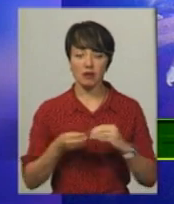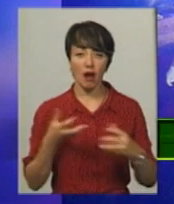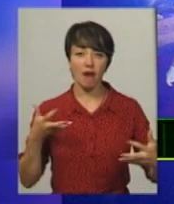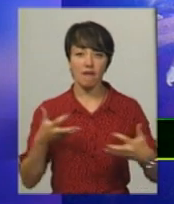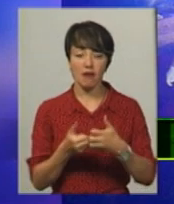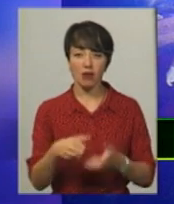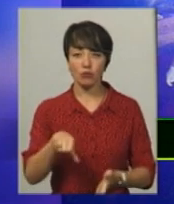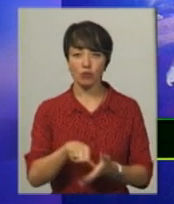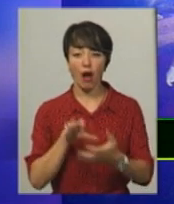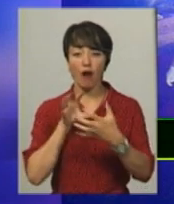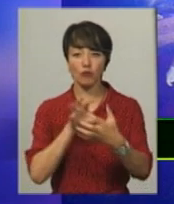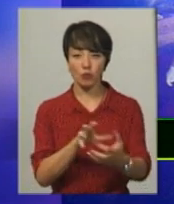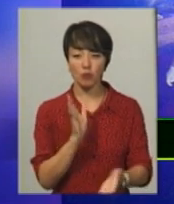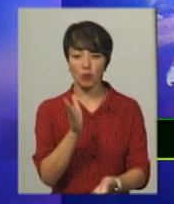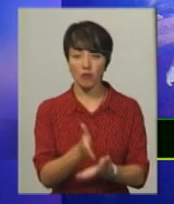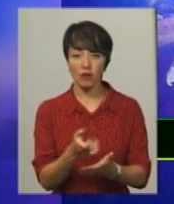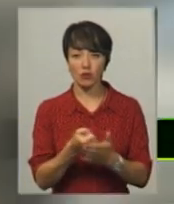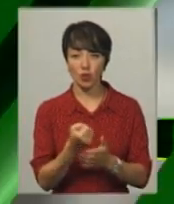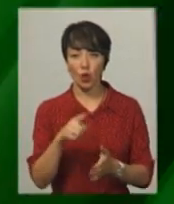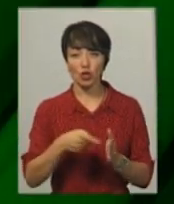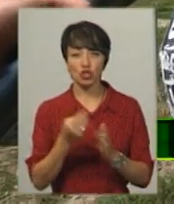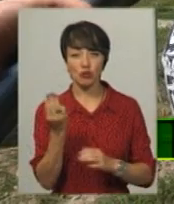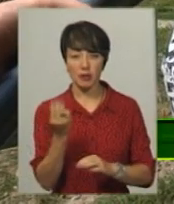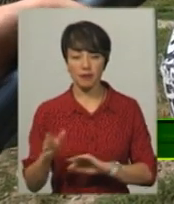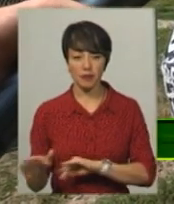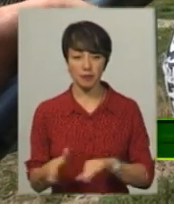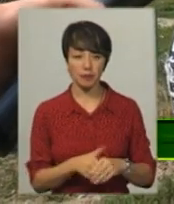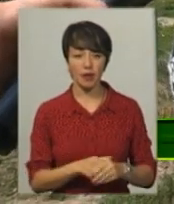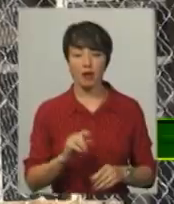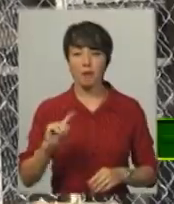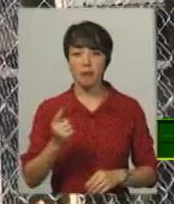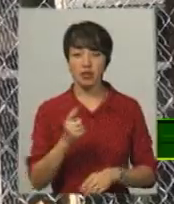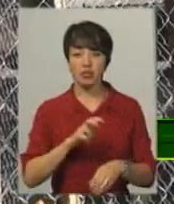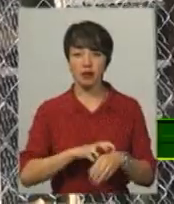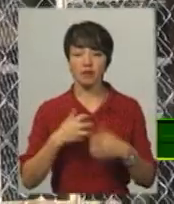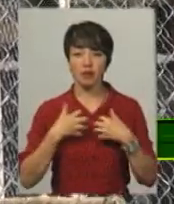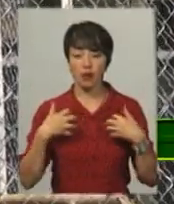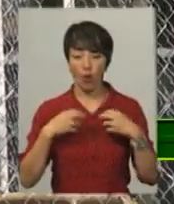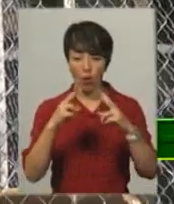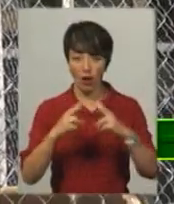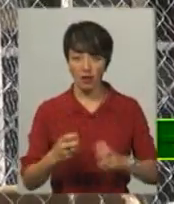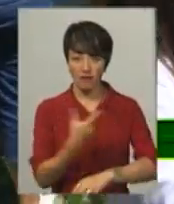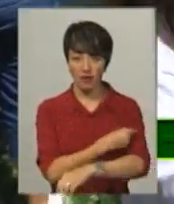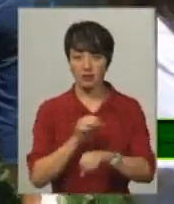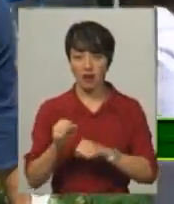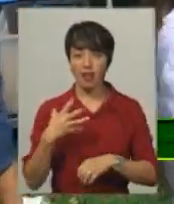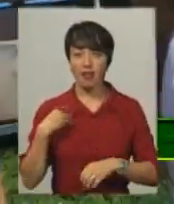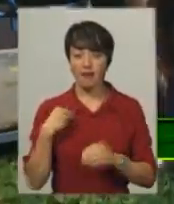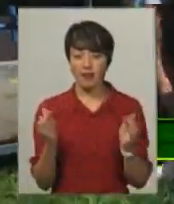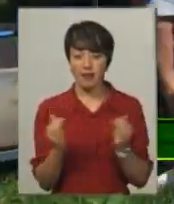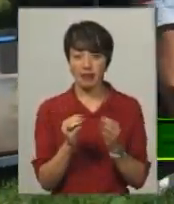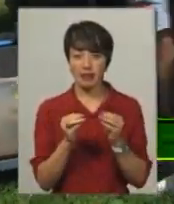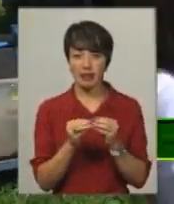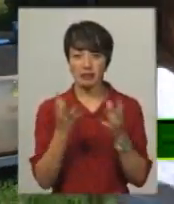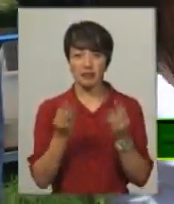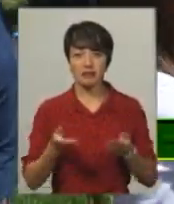за участю автобусу, що прямував до Шепетівки. Перший ветеринар оглянув та вакцинував левенят, які народились 10 днів тому